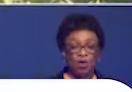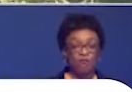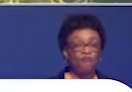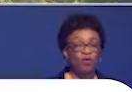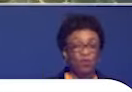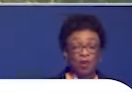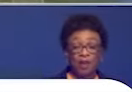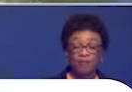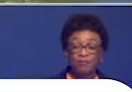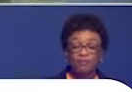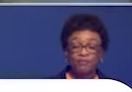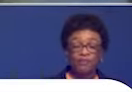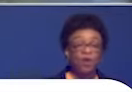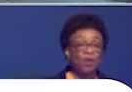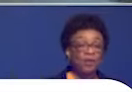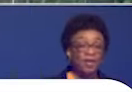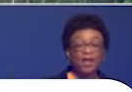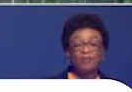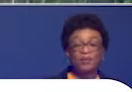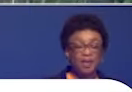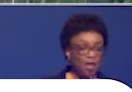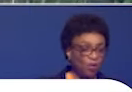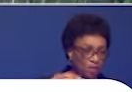jinsi wataalamuwanavyoendeleanautafitikatika eneohilo.